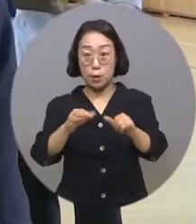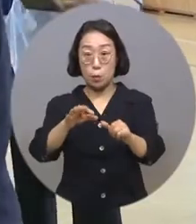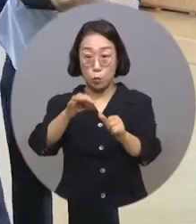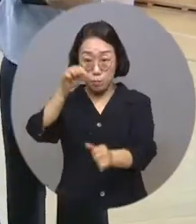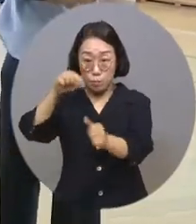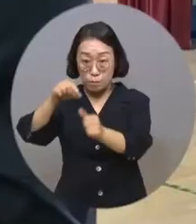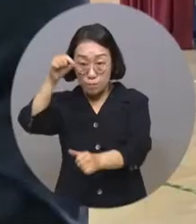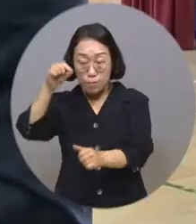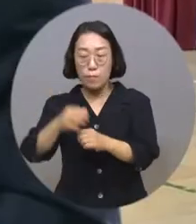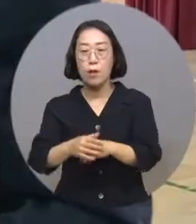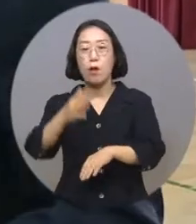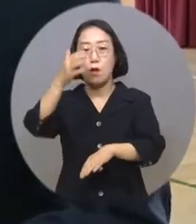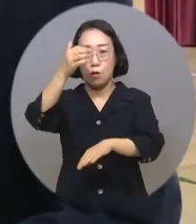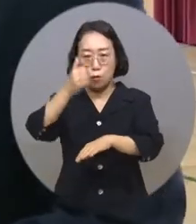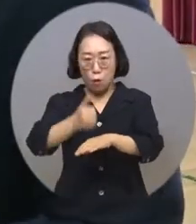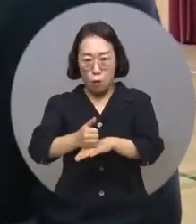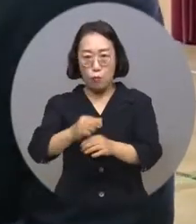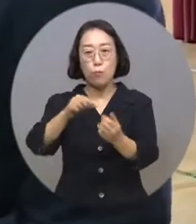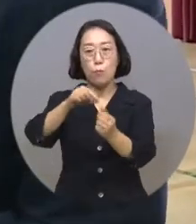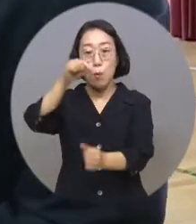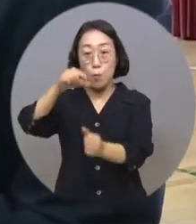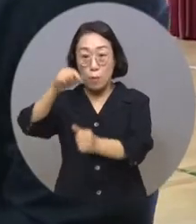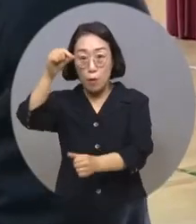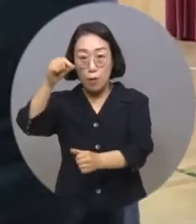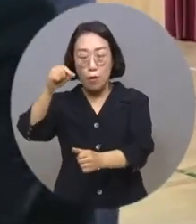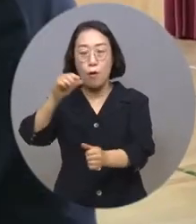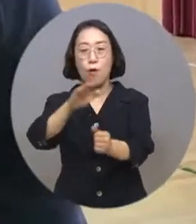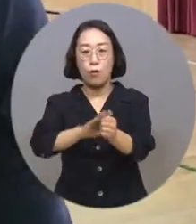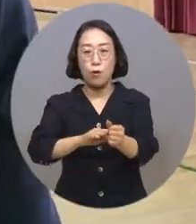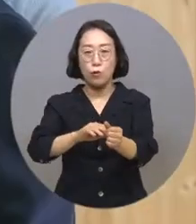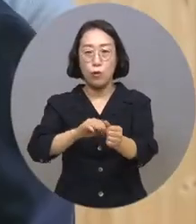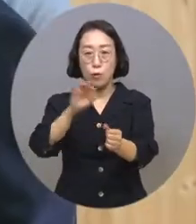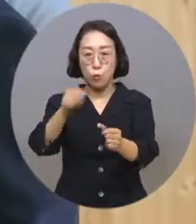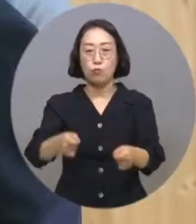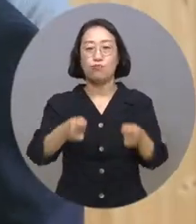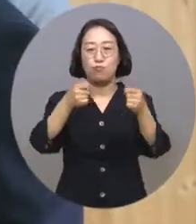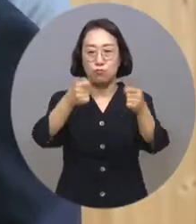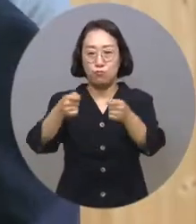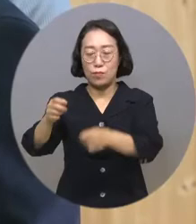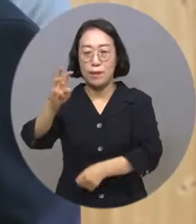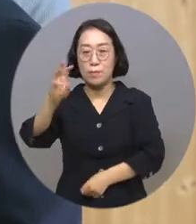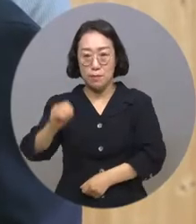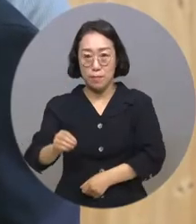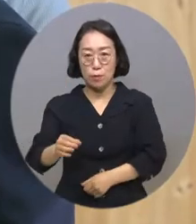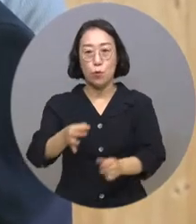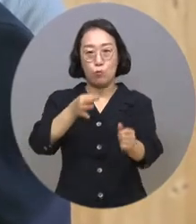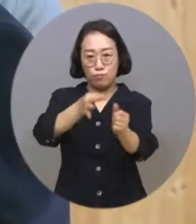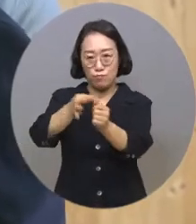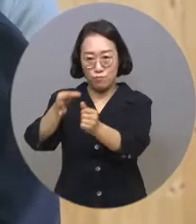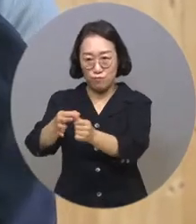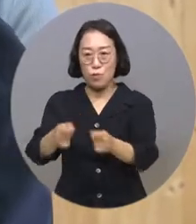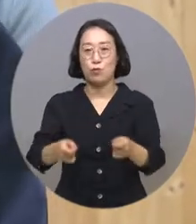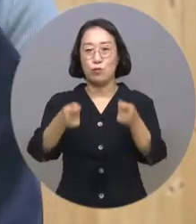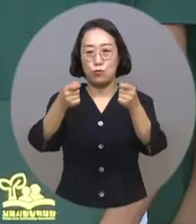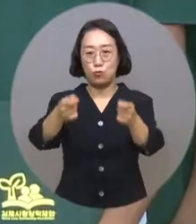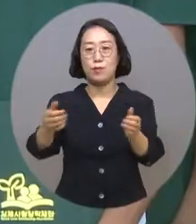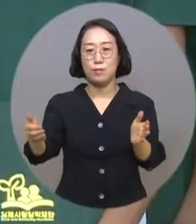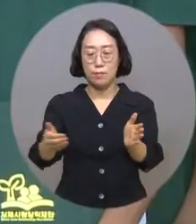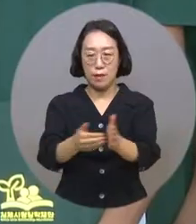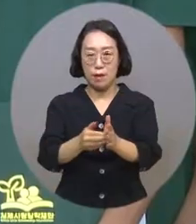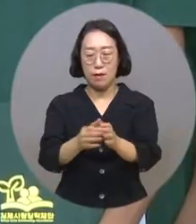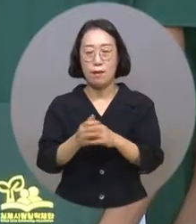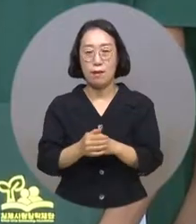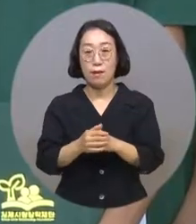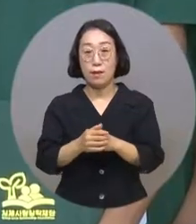심의를 거쳐 최종 선발되어 격려금 증서 수여와 30만 원의 격려금이 지급되었습니다.